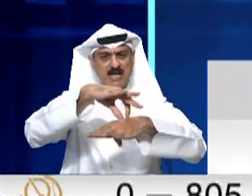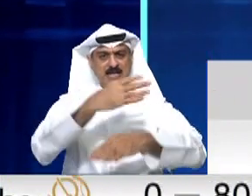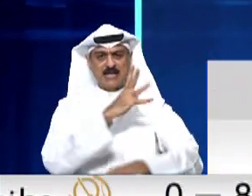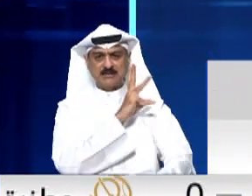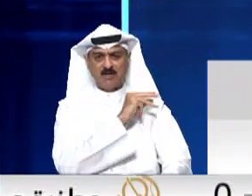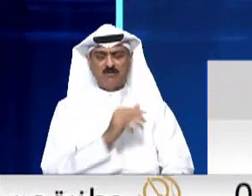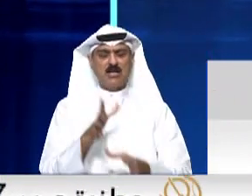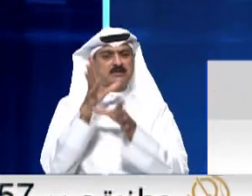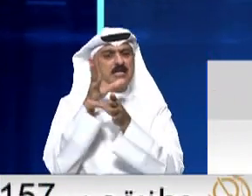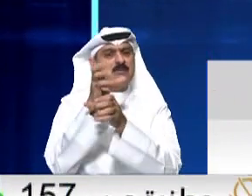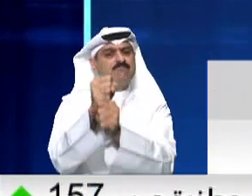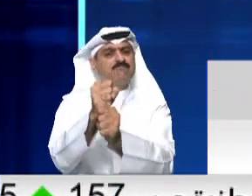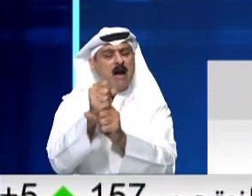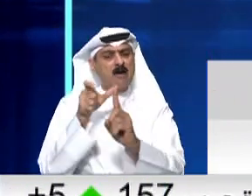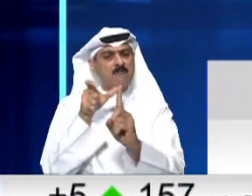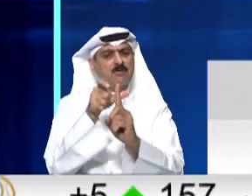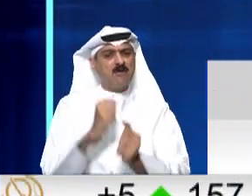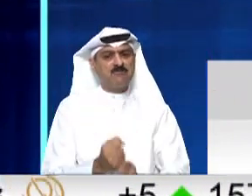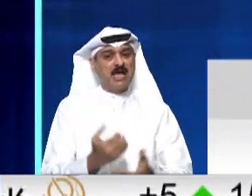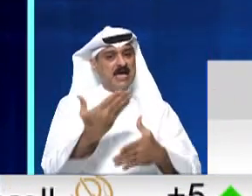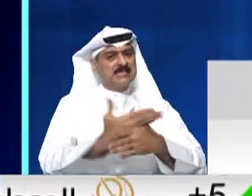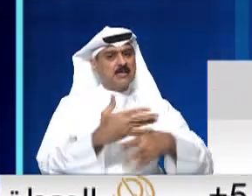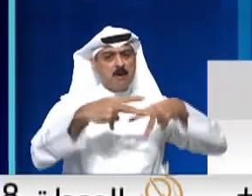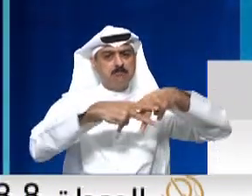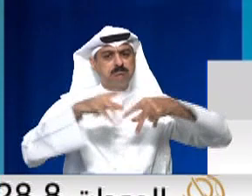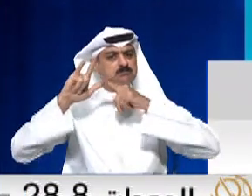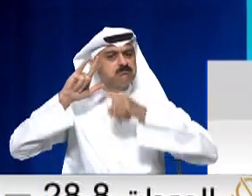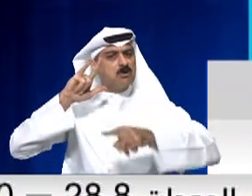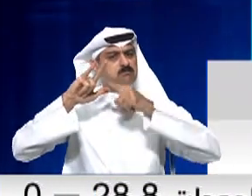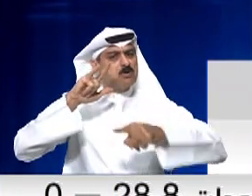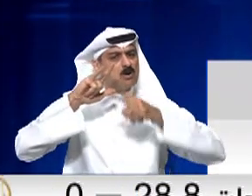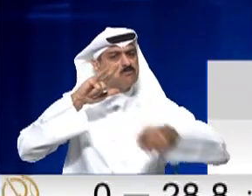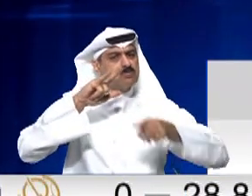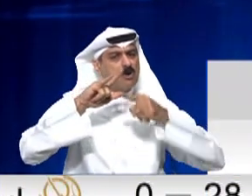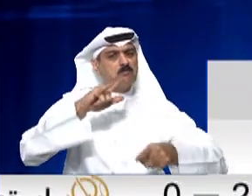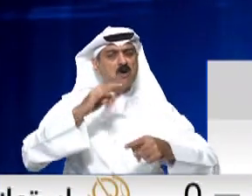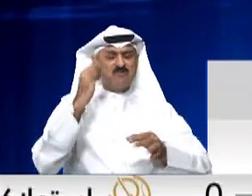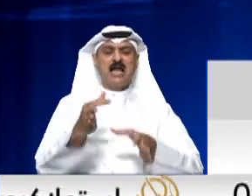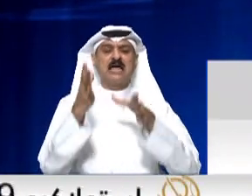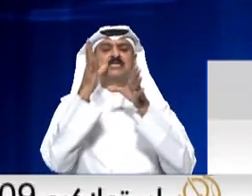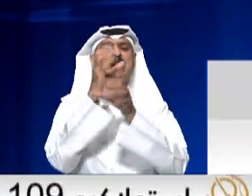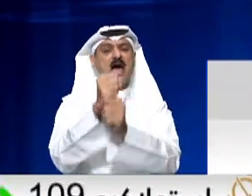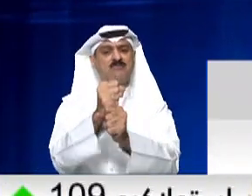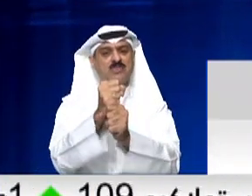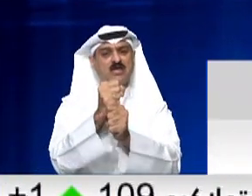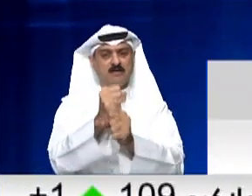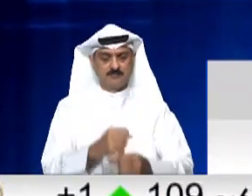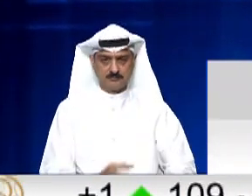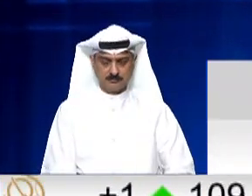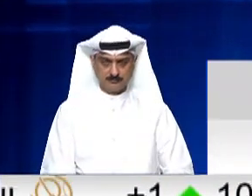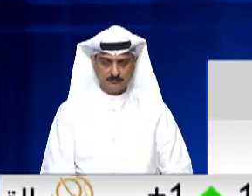وحمايتهم من سلسله الهجمات الشرسه التي تشنها قوات الاحتلال